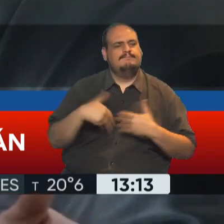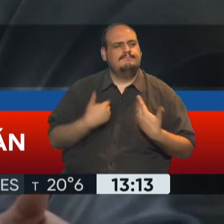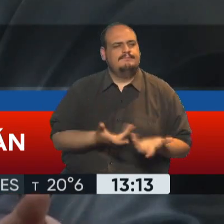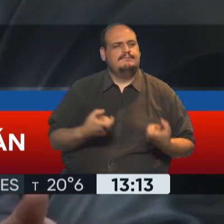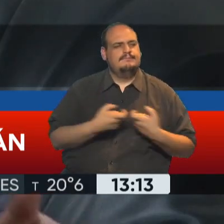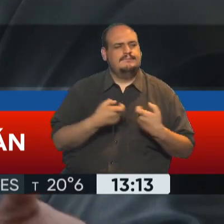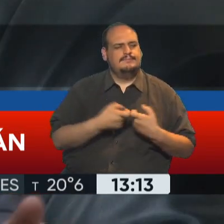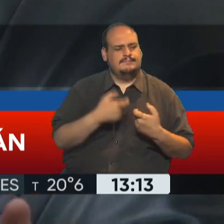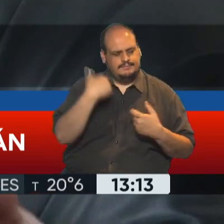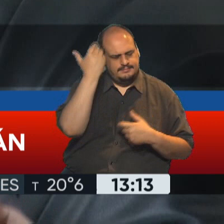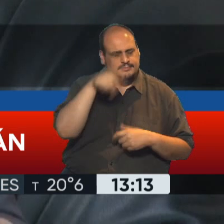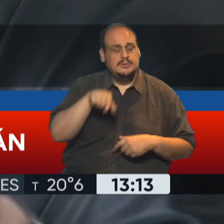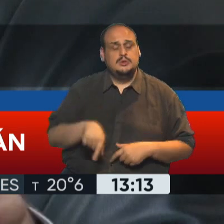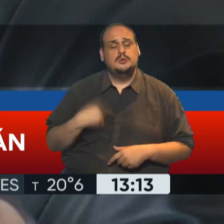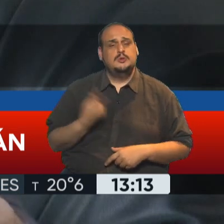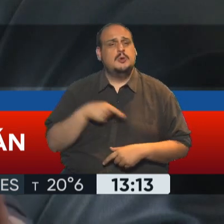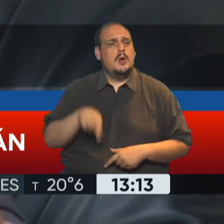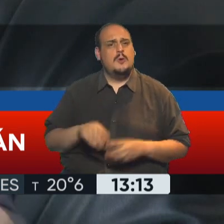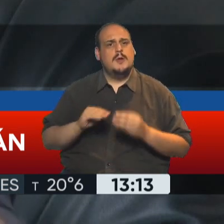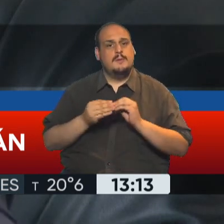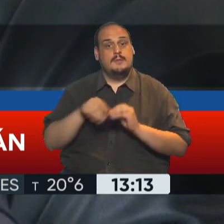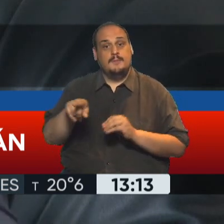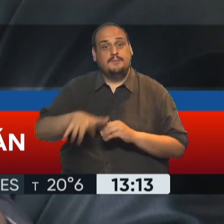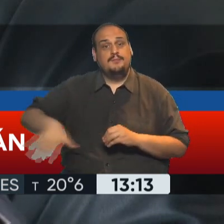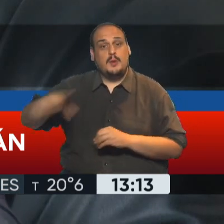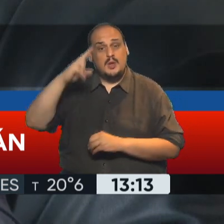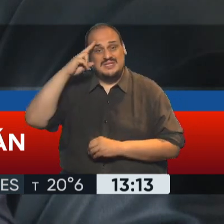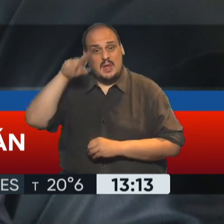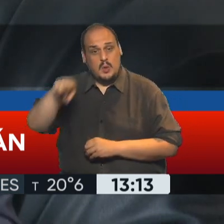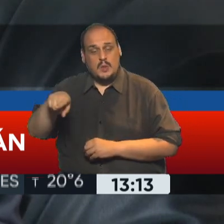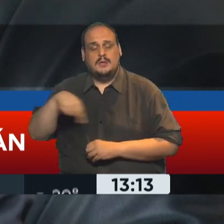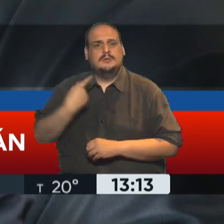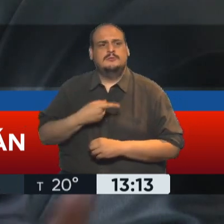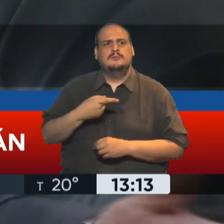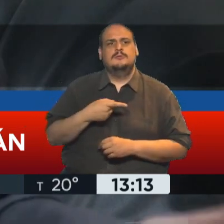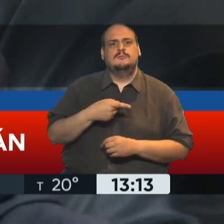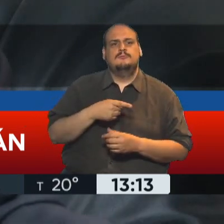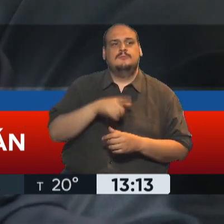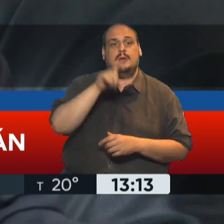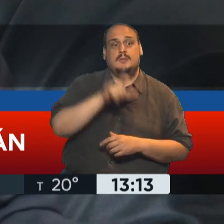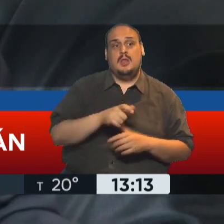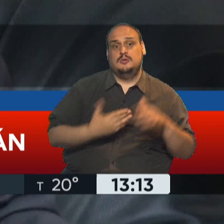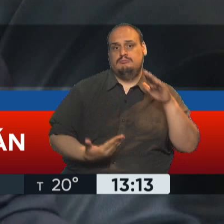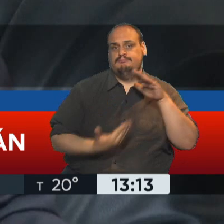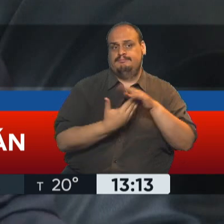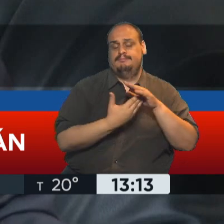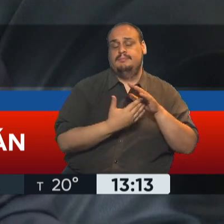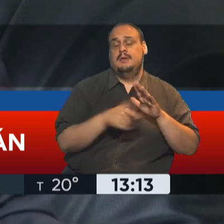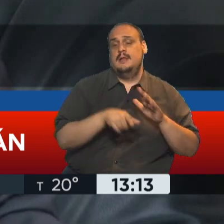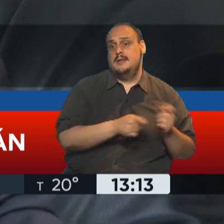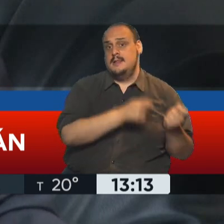أمام مشكلة كبيرة إذا بدهم فقط راس حزب الله ما بنقدر نعطيهم إياه